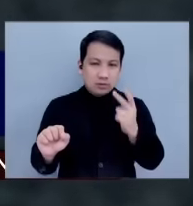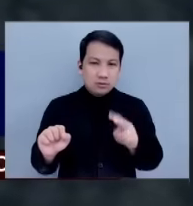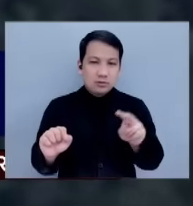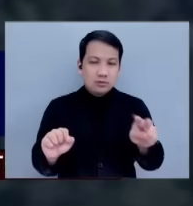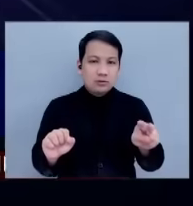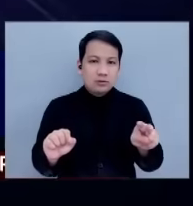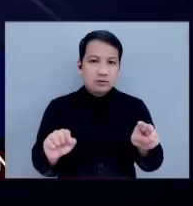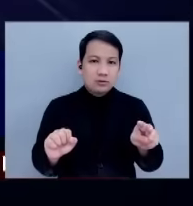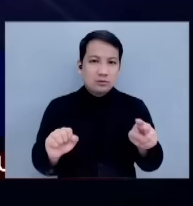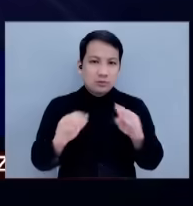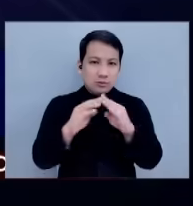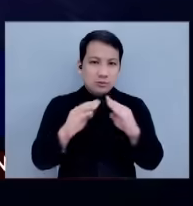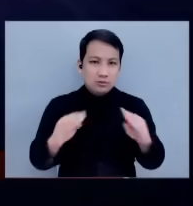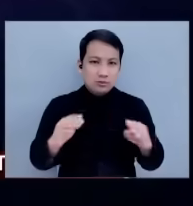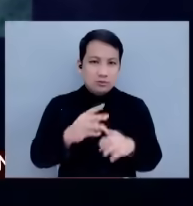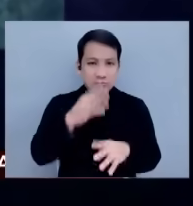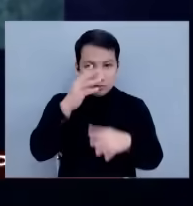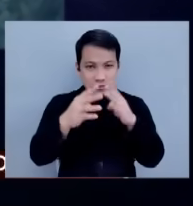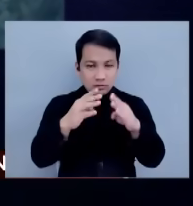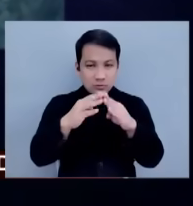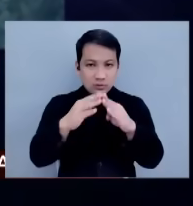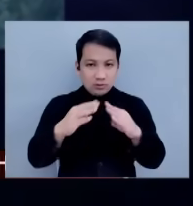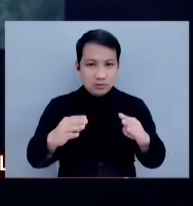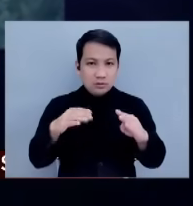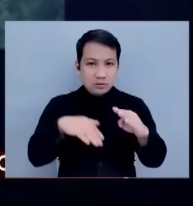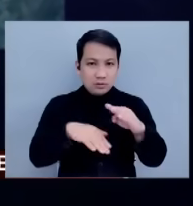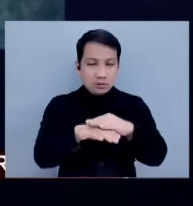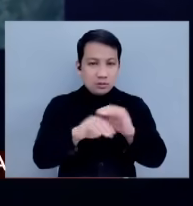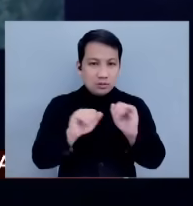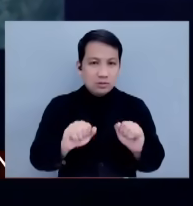o gawa-gawang silungan malapit sa crash